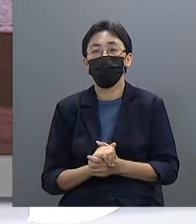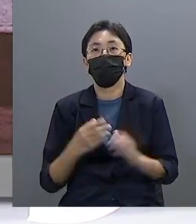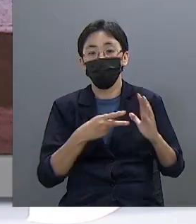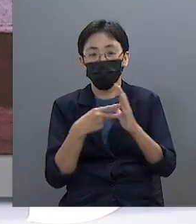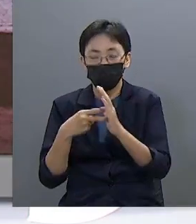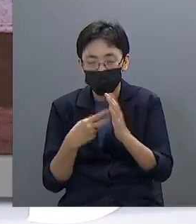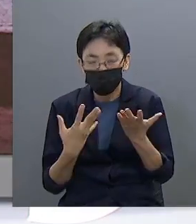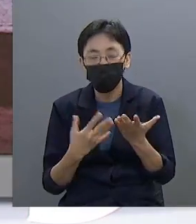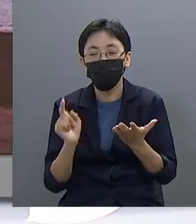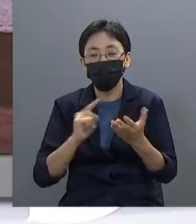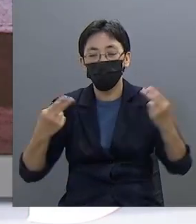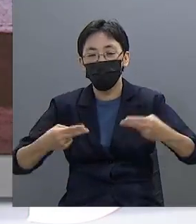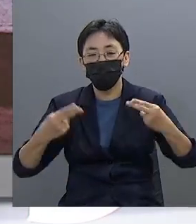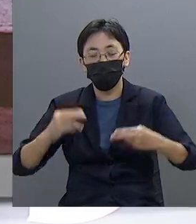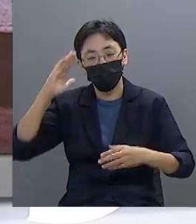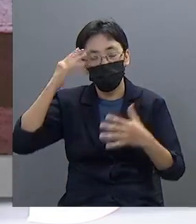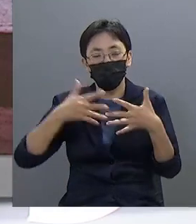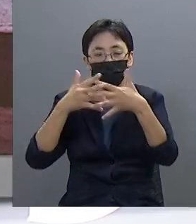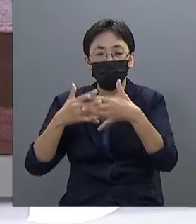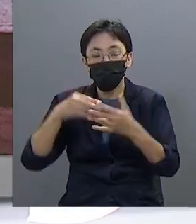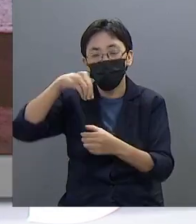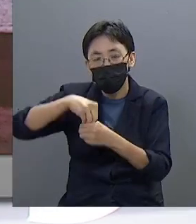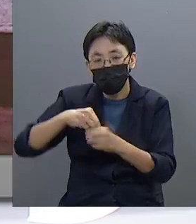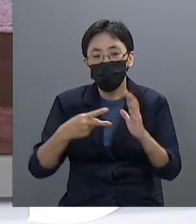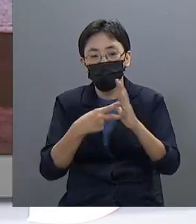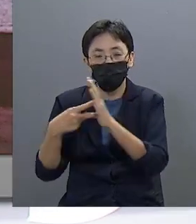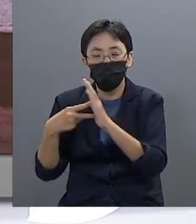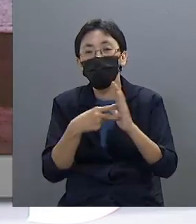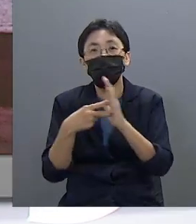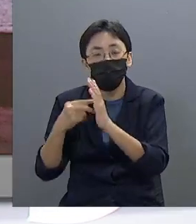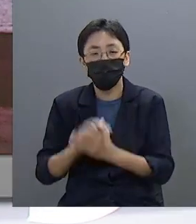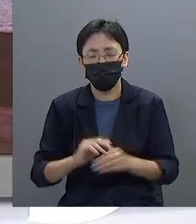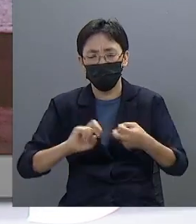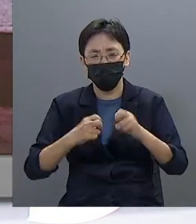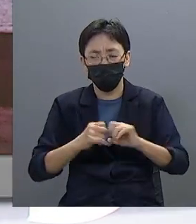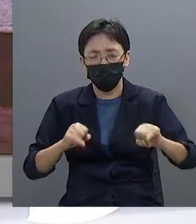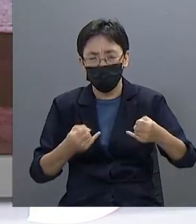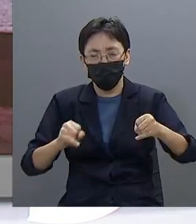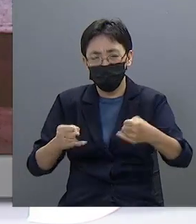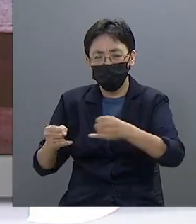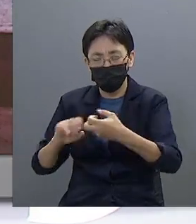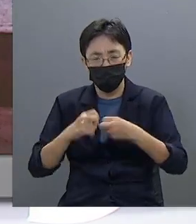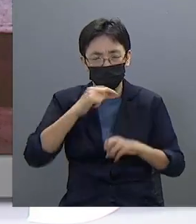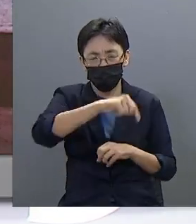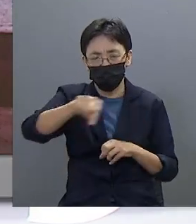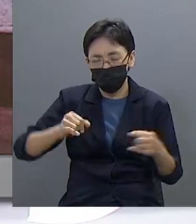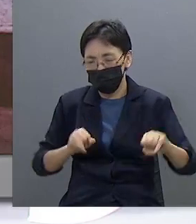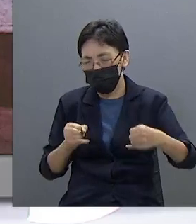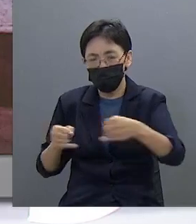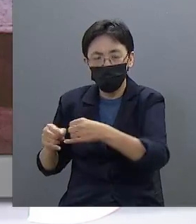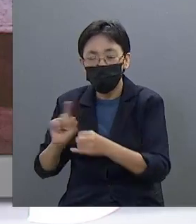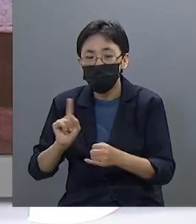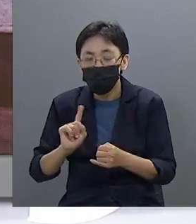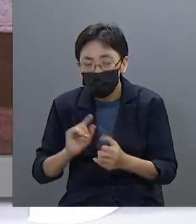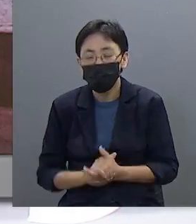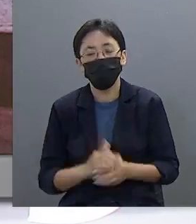มตีทหารอเมริกันในซีเรียซึ่งชื่อของคู่ขัดแย้งในสงครามแต่ละพื้นที่ที่คุณผู้ชมเห็นล้วนแล้วแต่เป็นไม้เบื่อไม้เมากับ